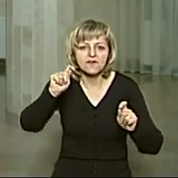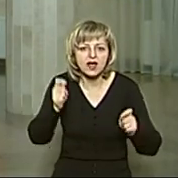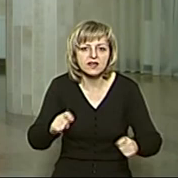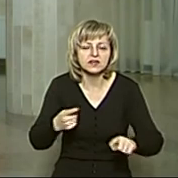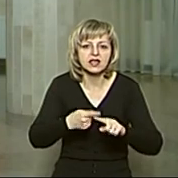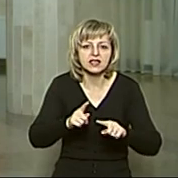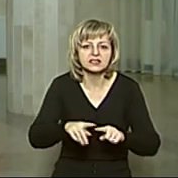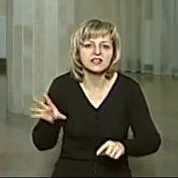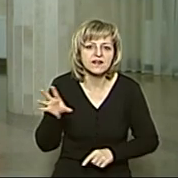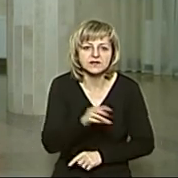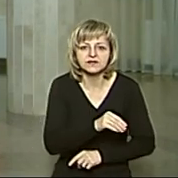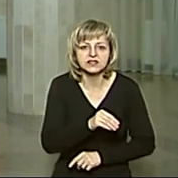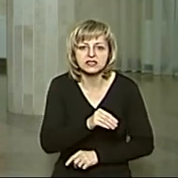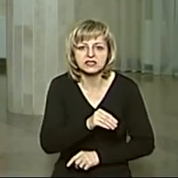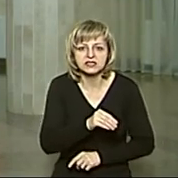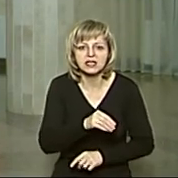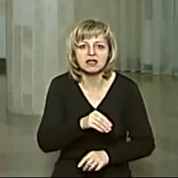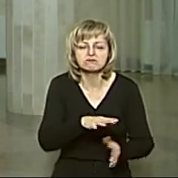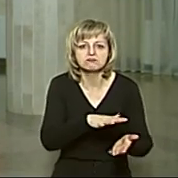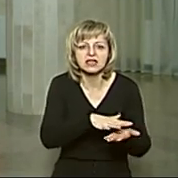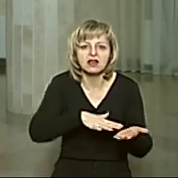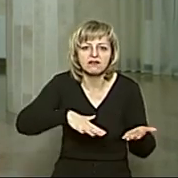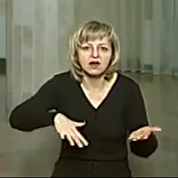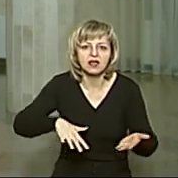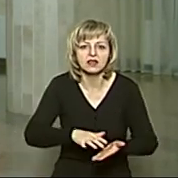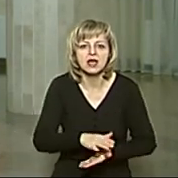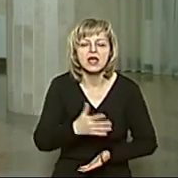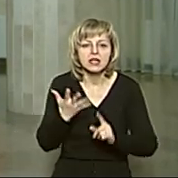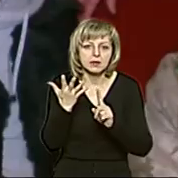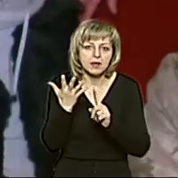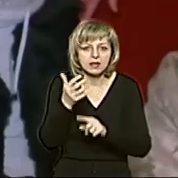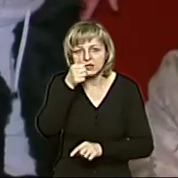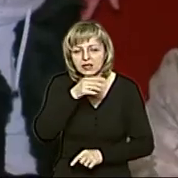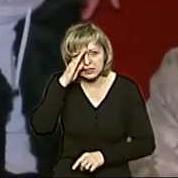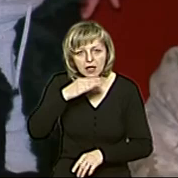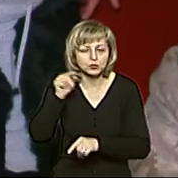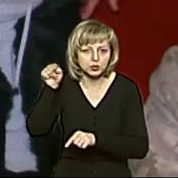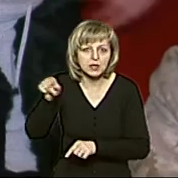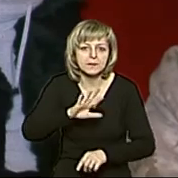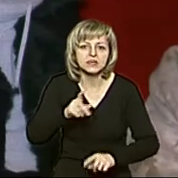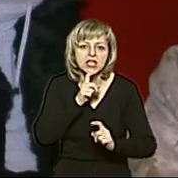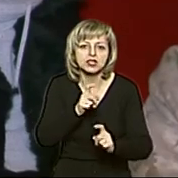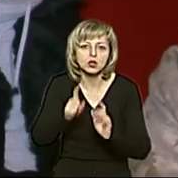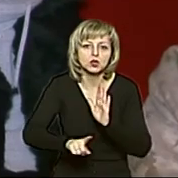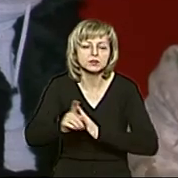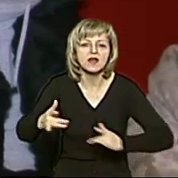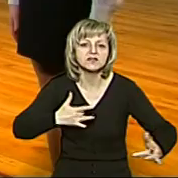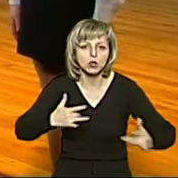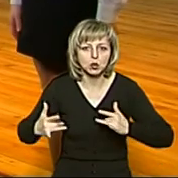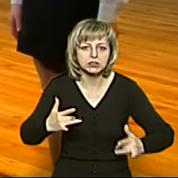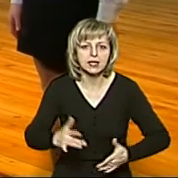все. І 5-й рік мій батько там. Після нагородження розпочався